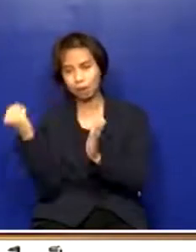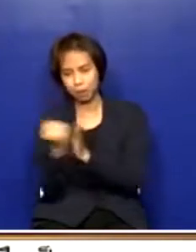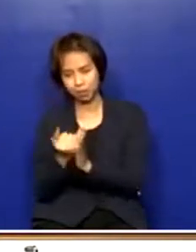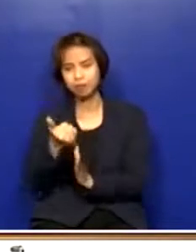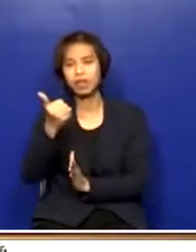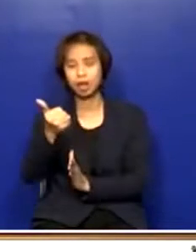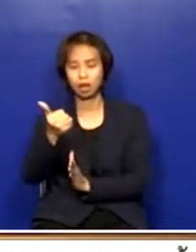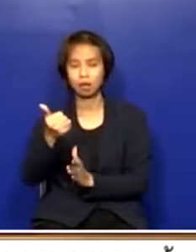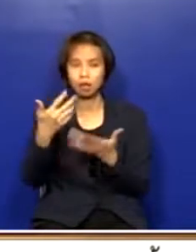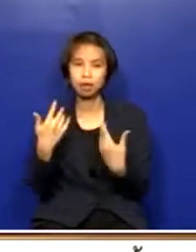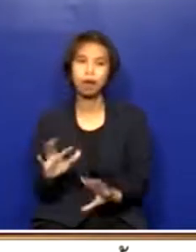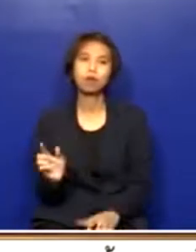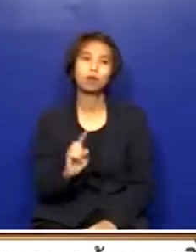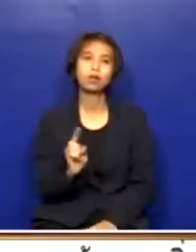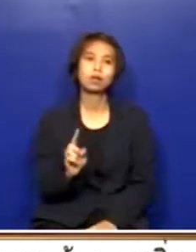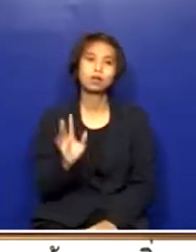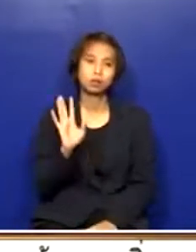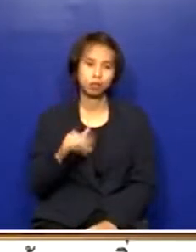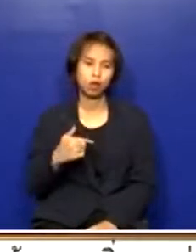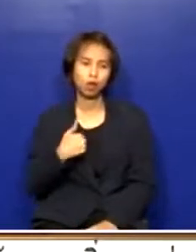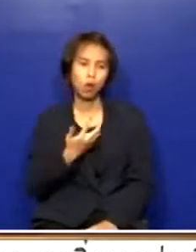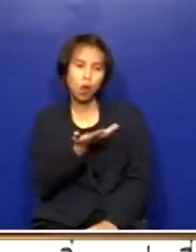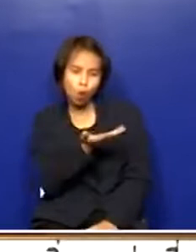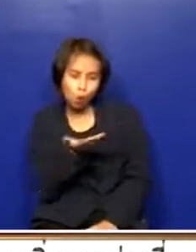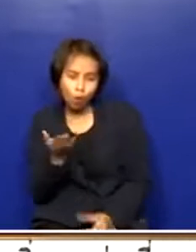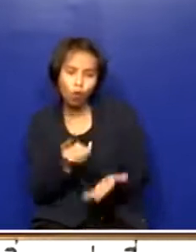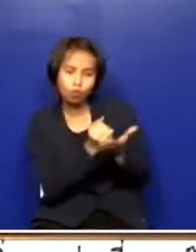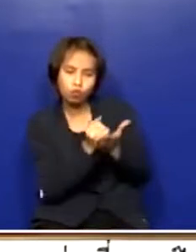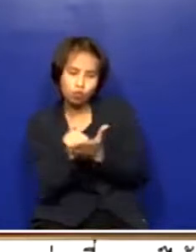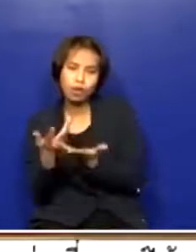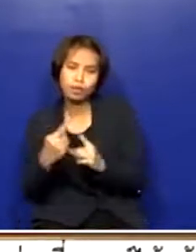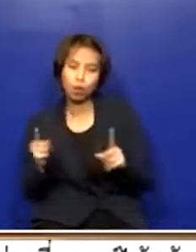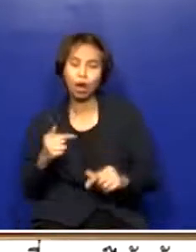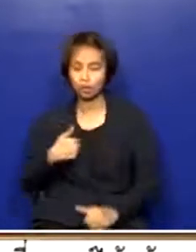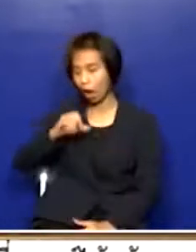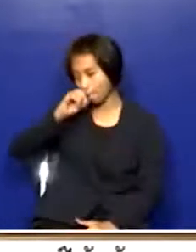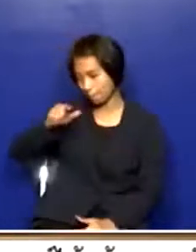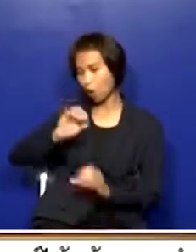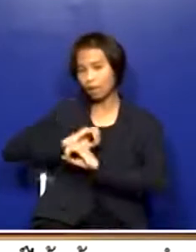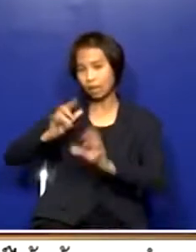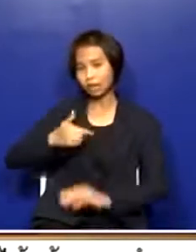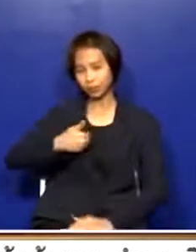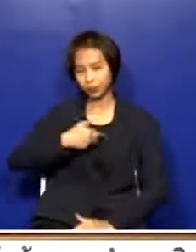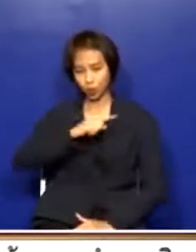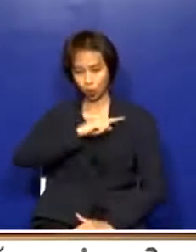ทั้งนทั้งนั้กคือ เรากต้องยิมจมกคนอื่หใจ แต่ผมเมื่ท่านใหความมใจว่ที่ผมจะไปดดร assigned